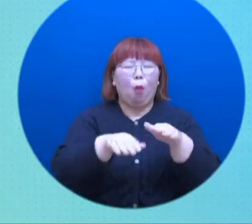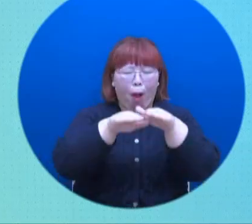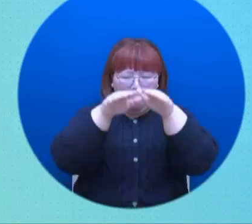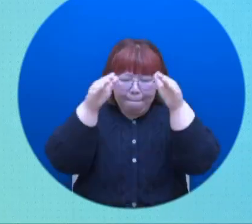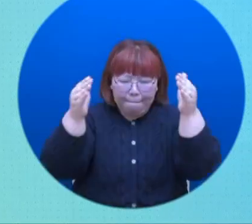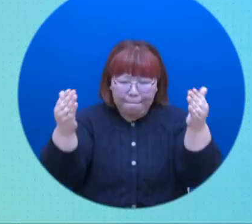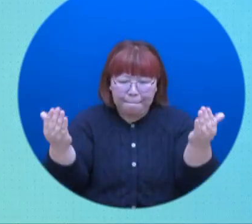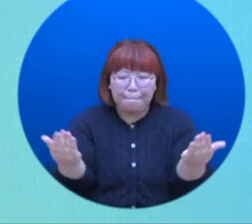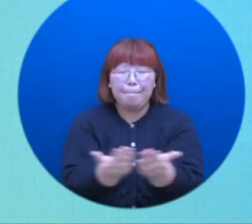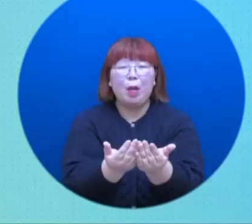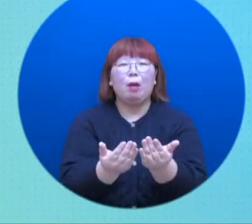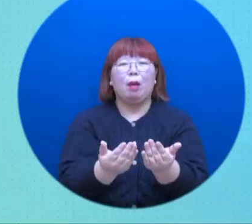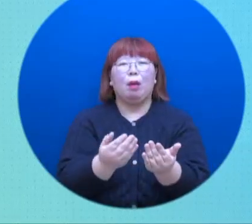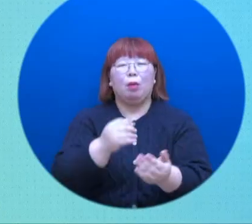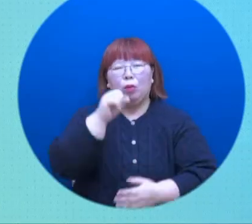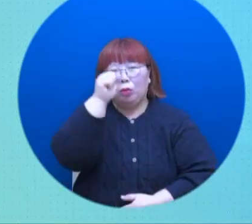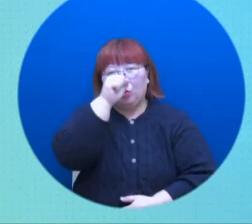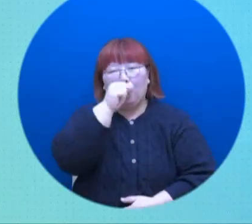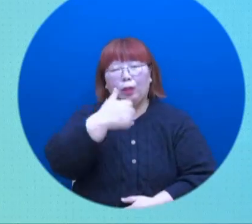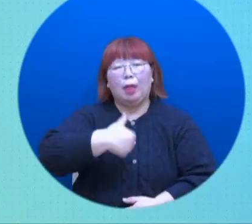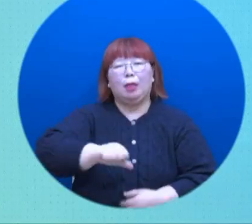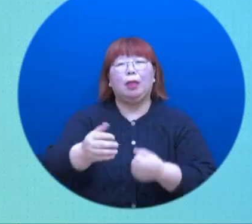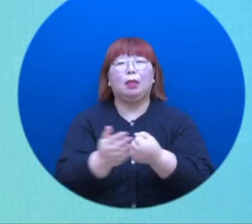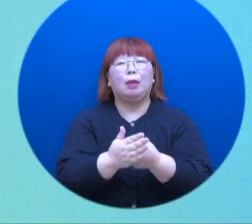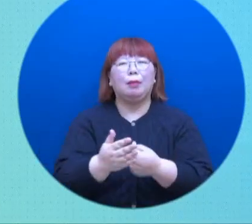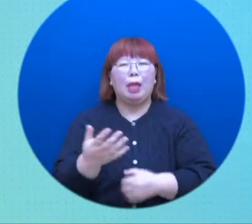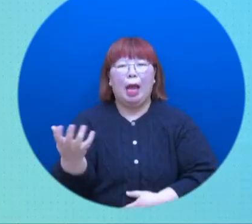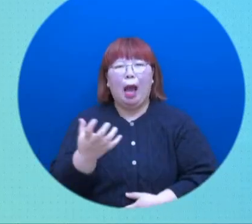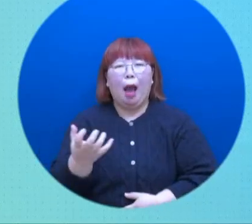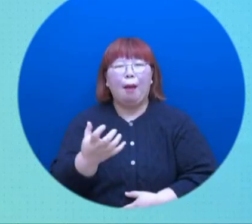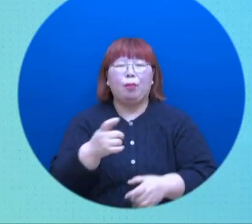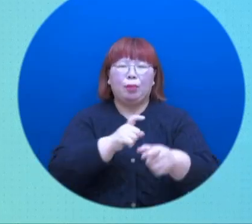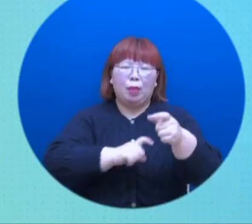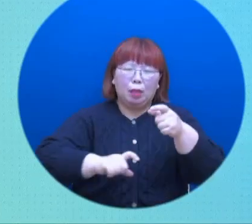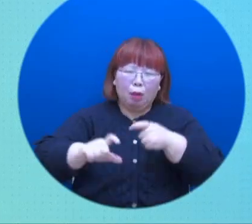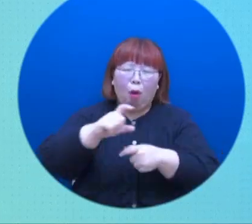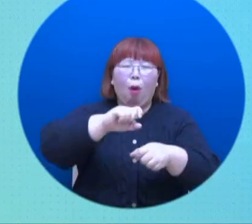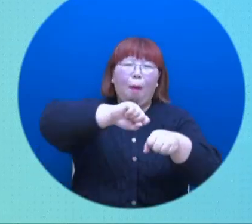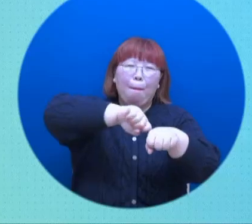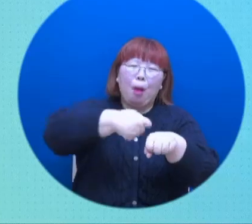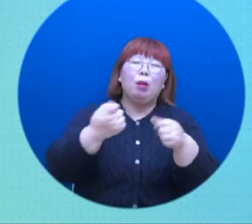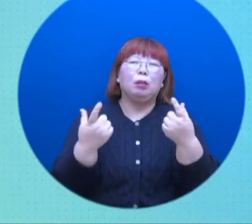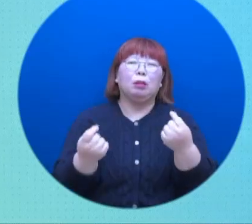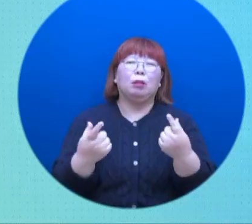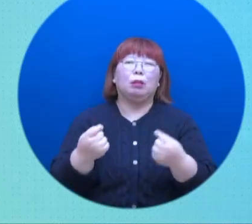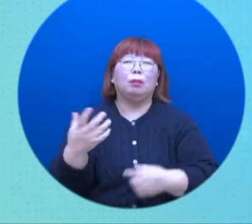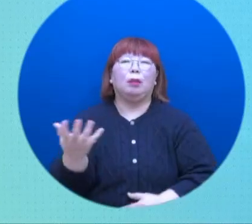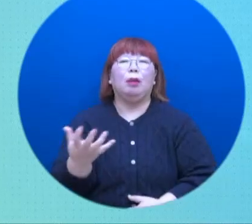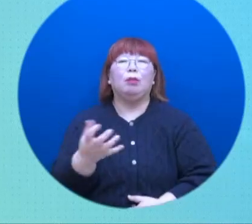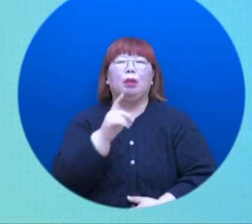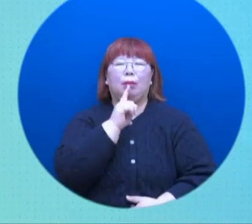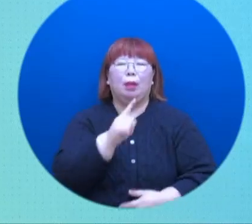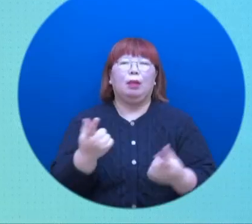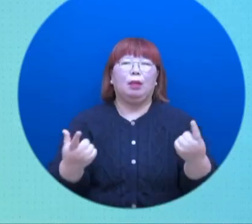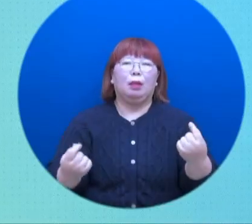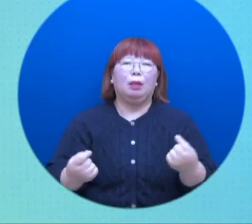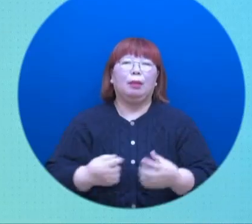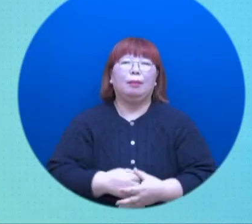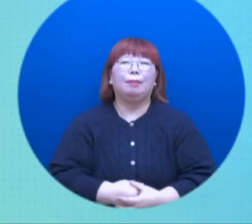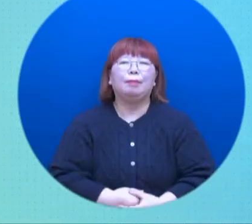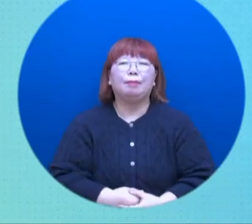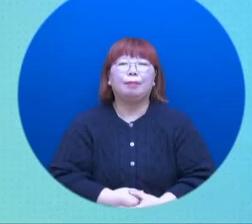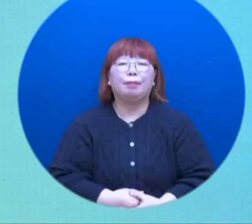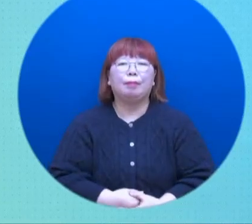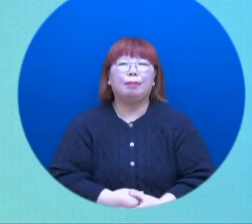완벽하면 완벽할수록 그 아픔이 더 천벌처럼 아프다, 이 말이죠.